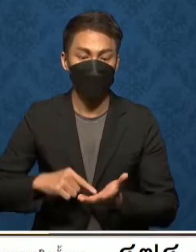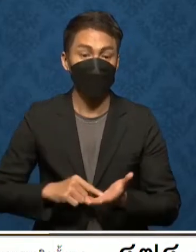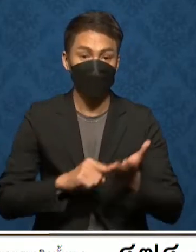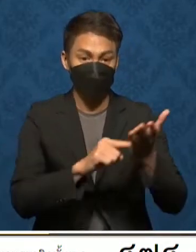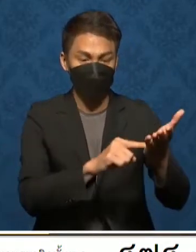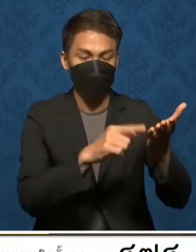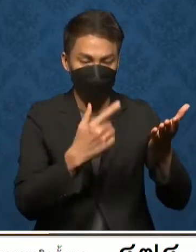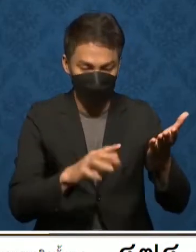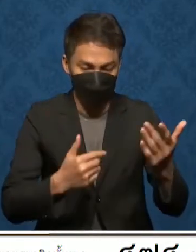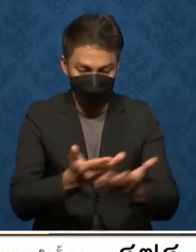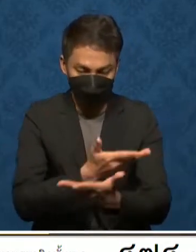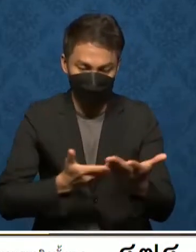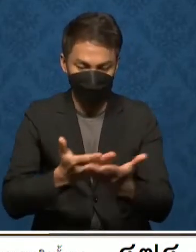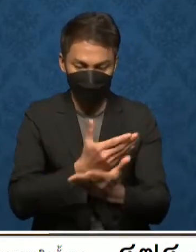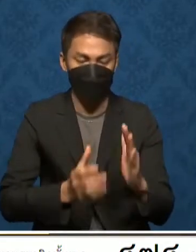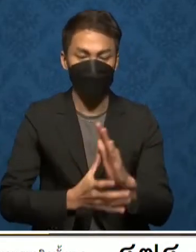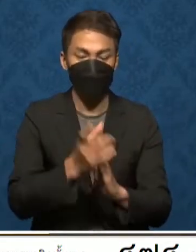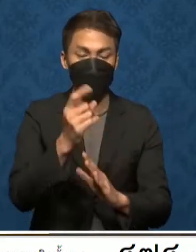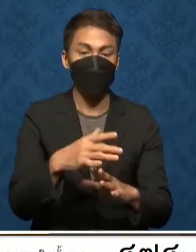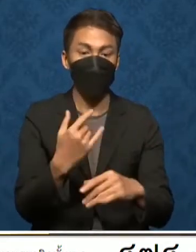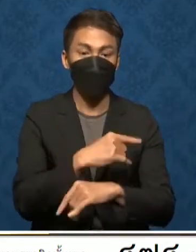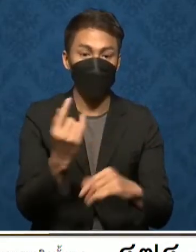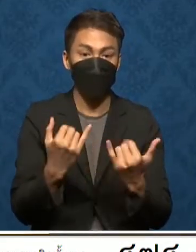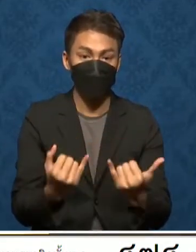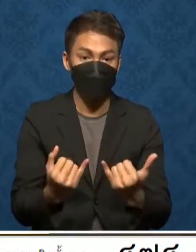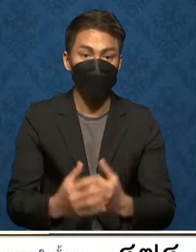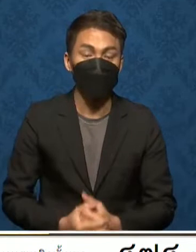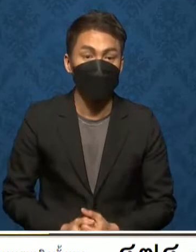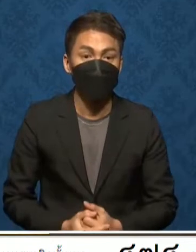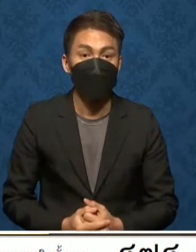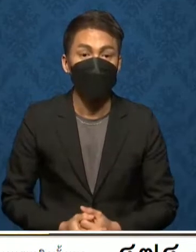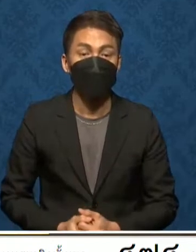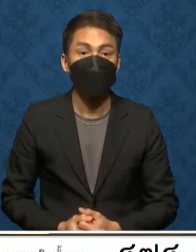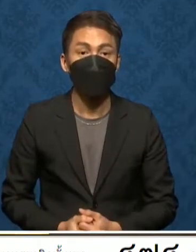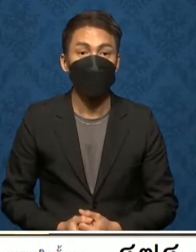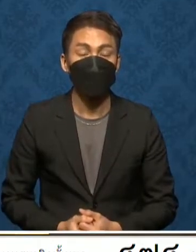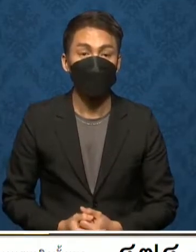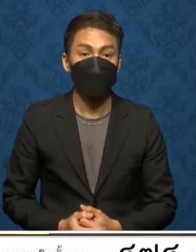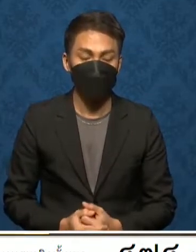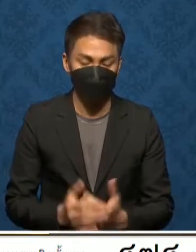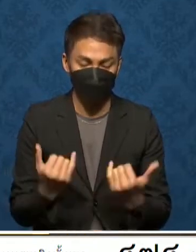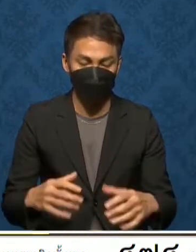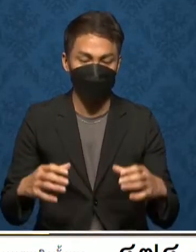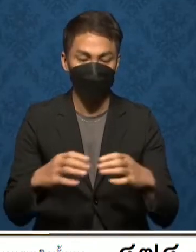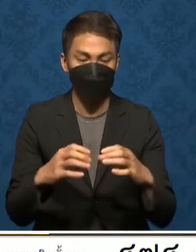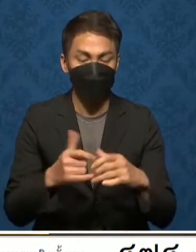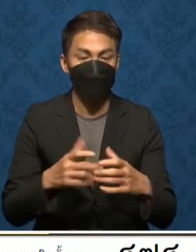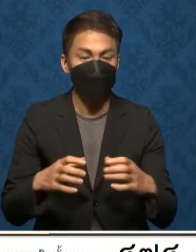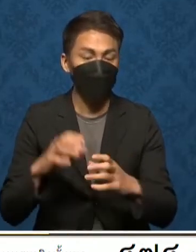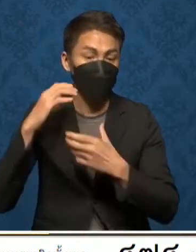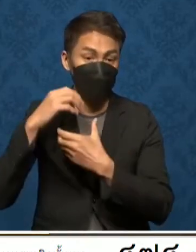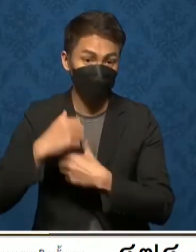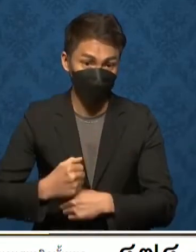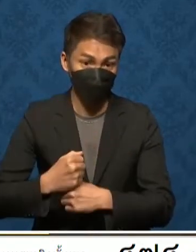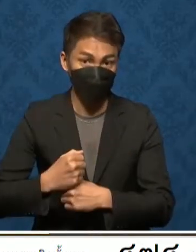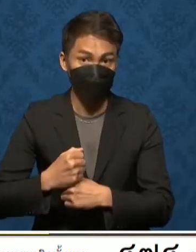สู่การพิจารณาของสภาผู้แทนราษฎรในวาระรับหลักการในวันนี้นะครับซึ่งพรรคประชาธิปัตย์นะก็